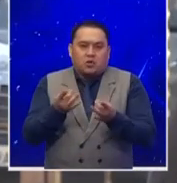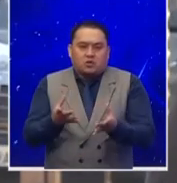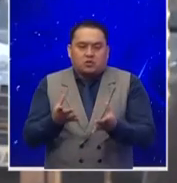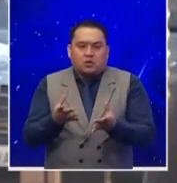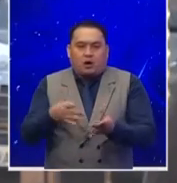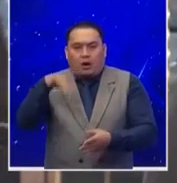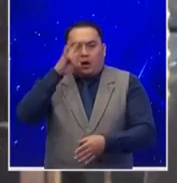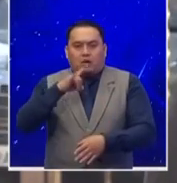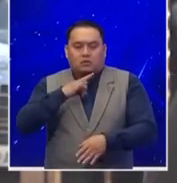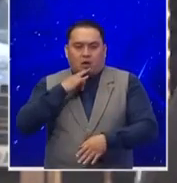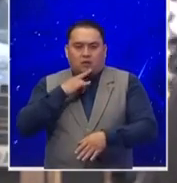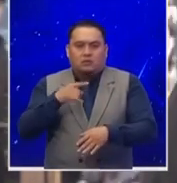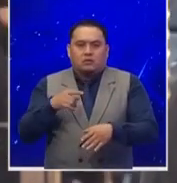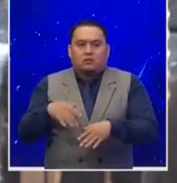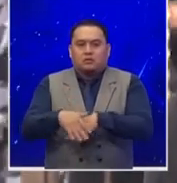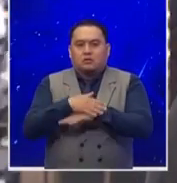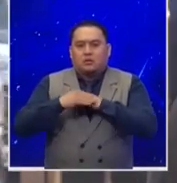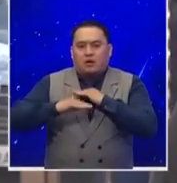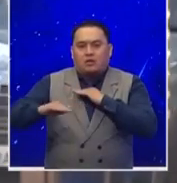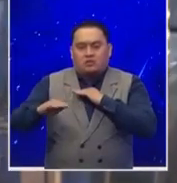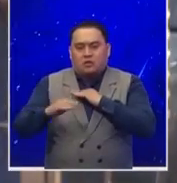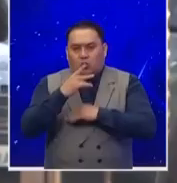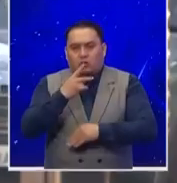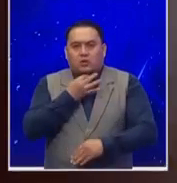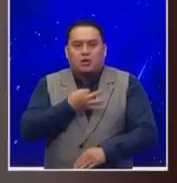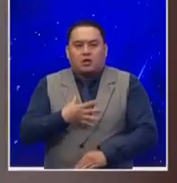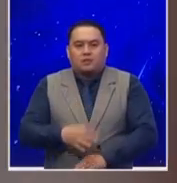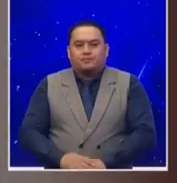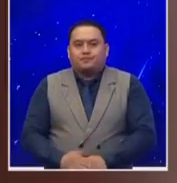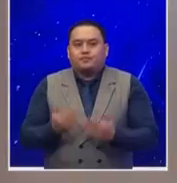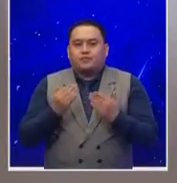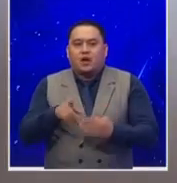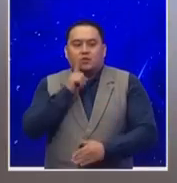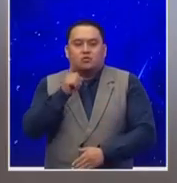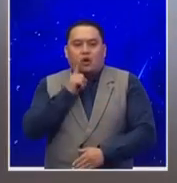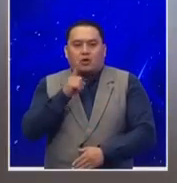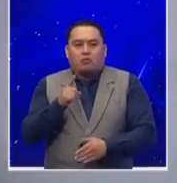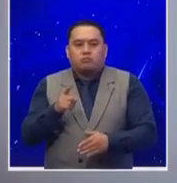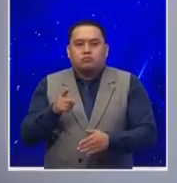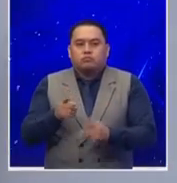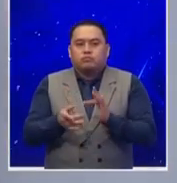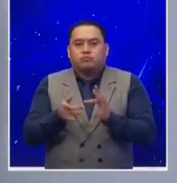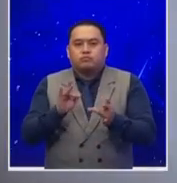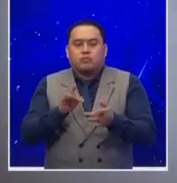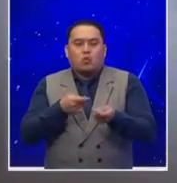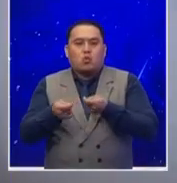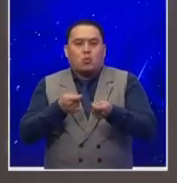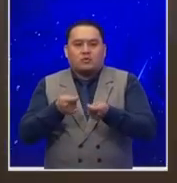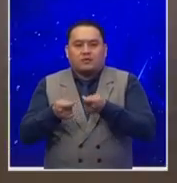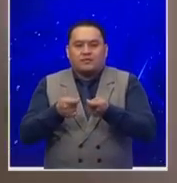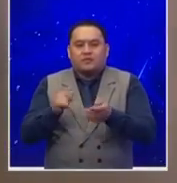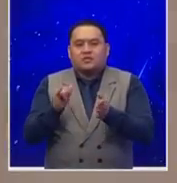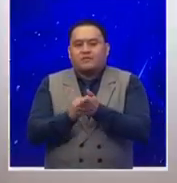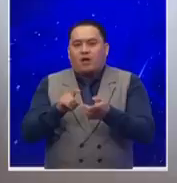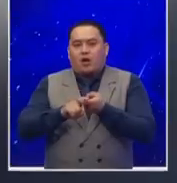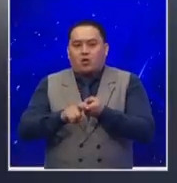қарапайымдылық, қазақтың қарапайымдылығы, сонысы маған өте ұнады. Бүгінде жас тиктокер блогерлікті қолға алған. Елгезектігінің